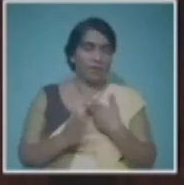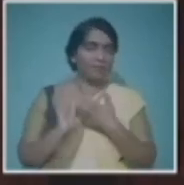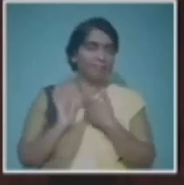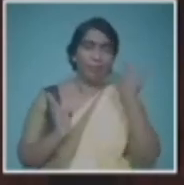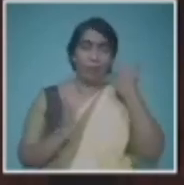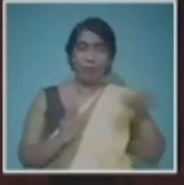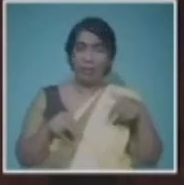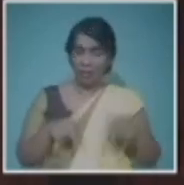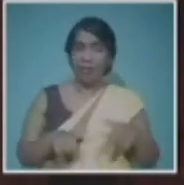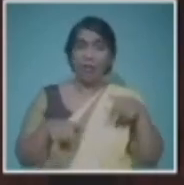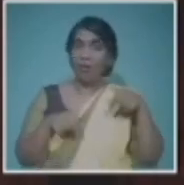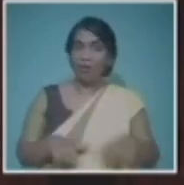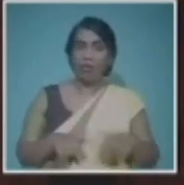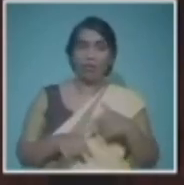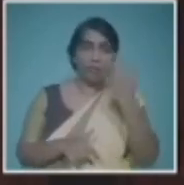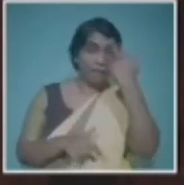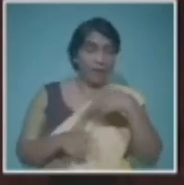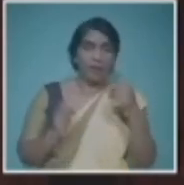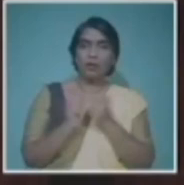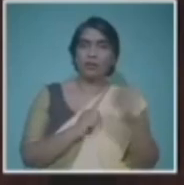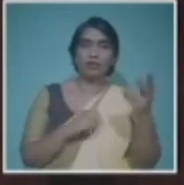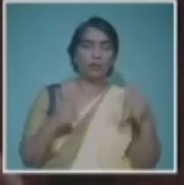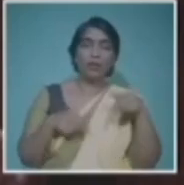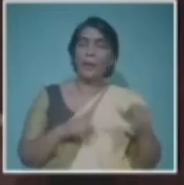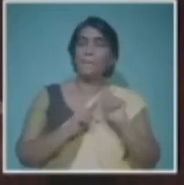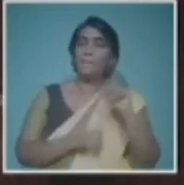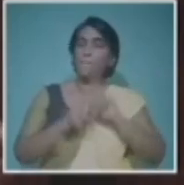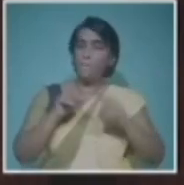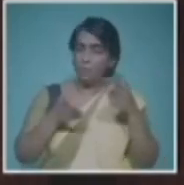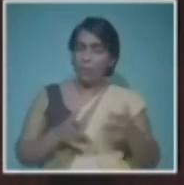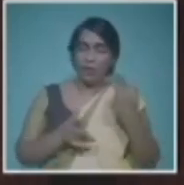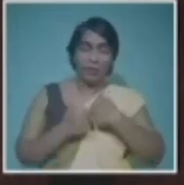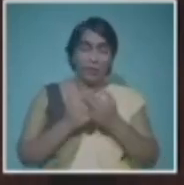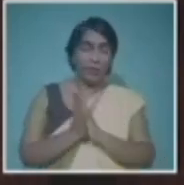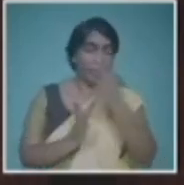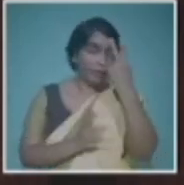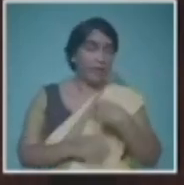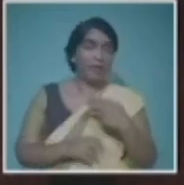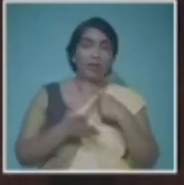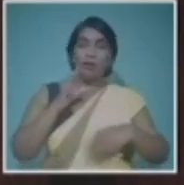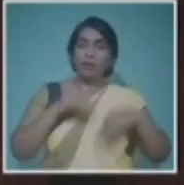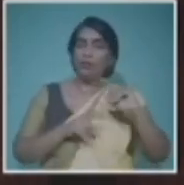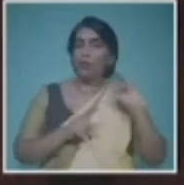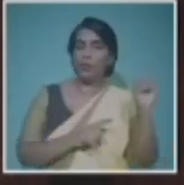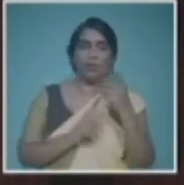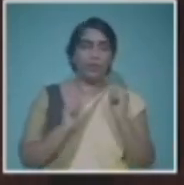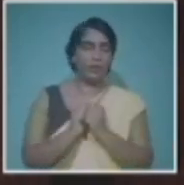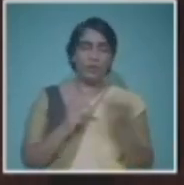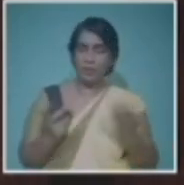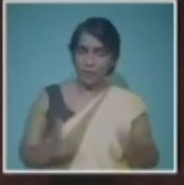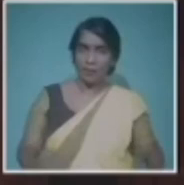හොරද සාක්ෂිය තියෙන තරම් නෙමෙයි අද දේශපාලඥයන් කටයුතු කරන්නේ මේ පාර්ලිමේන්තුවල උනත් හොරද සාක්ෂියක් ඇතුව දේශපාලනය කරන්න හැම කෙනාටම ඉඩකඩ ලැබිලා